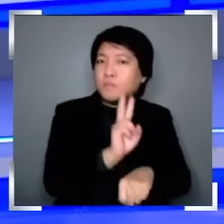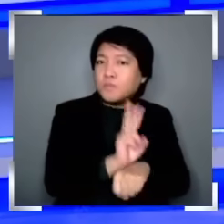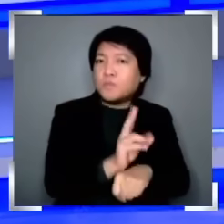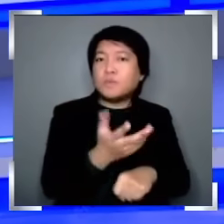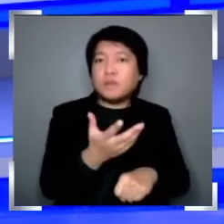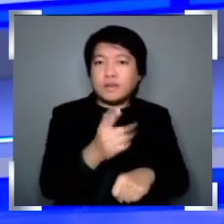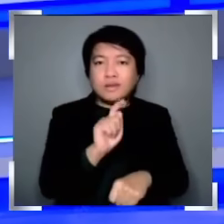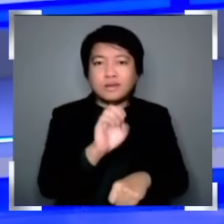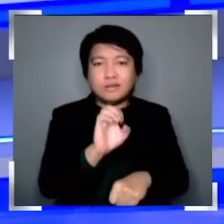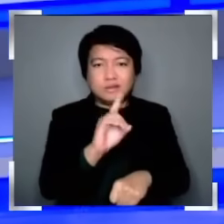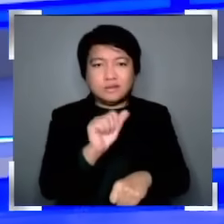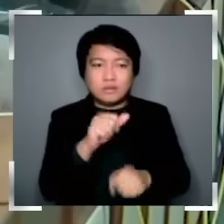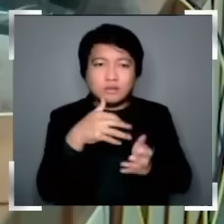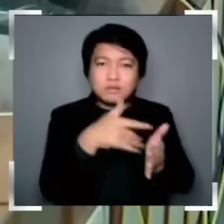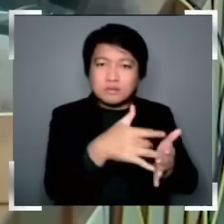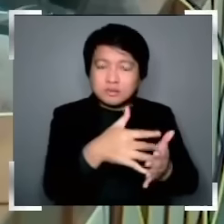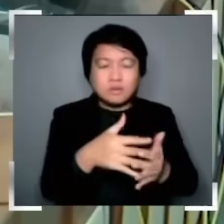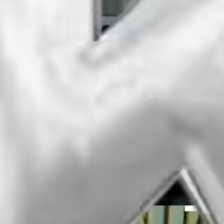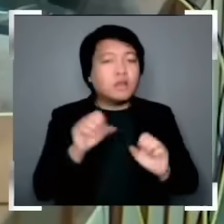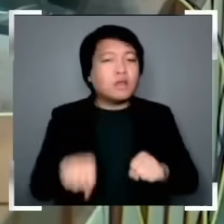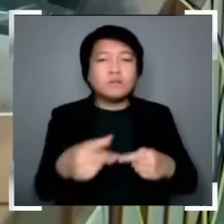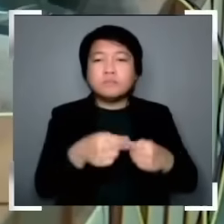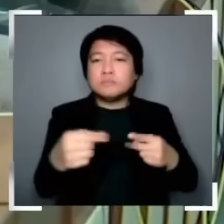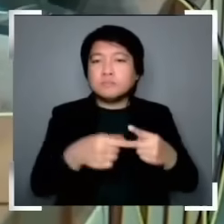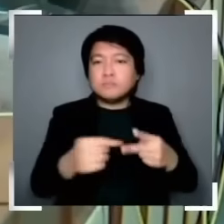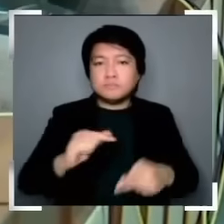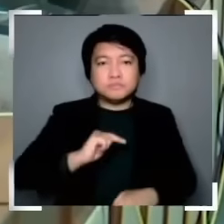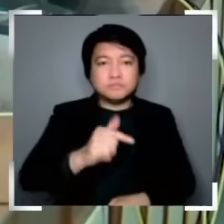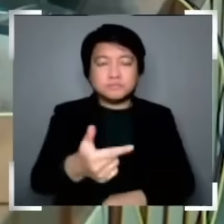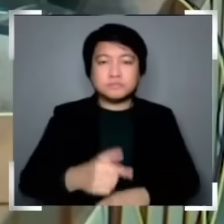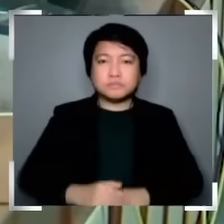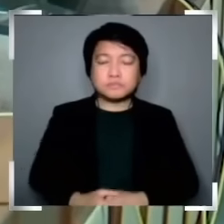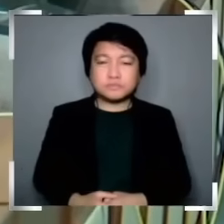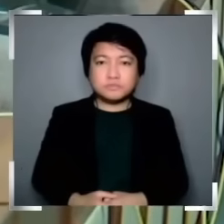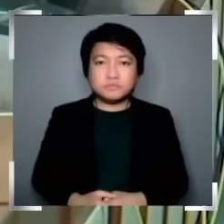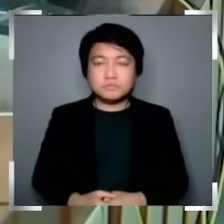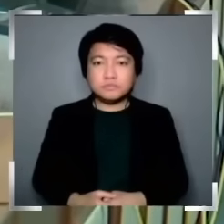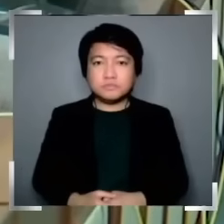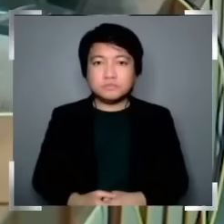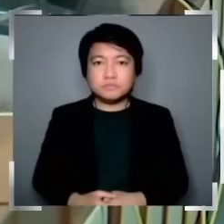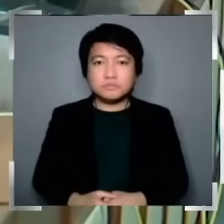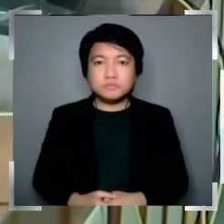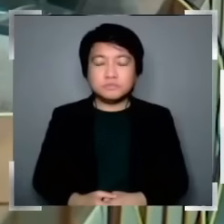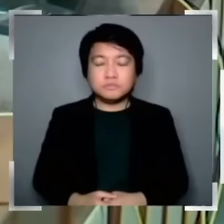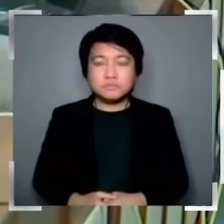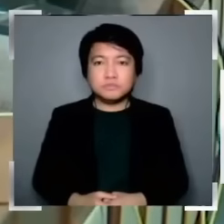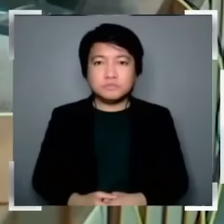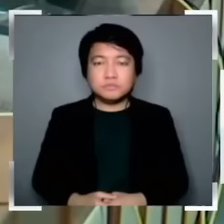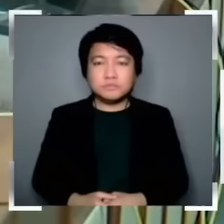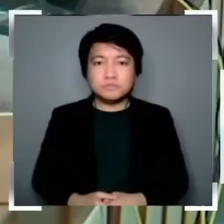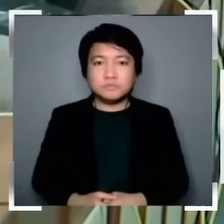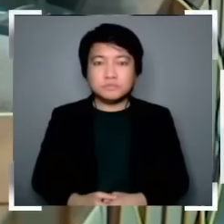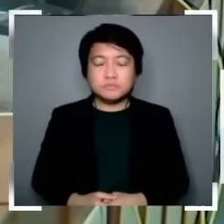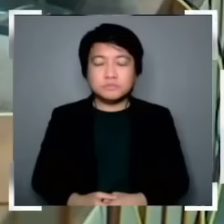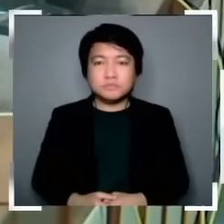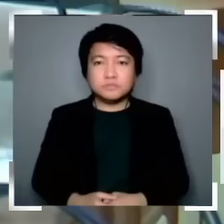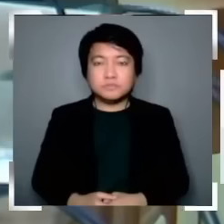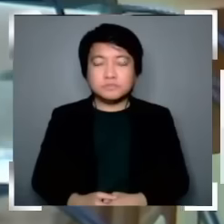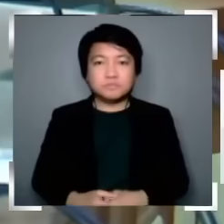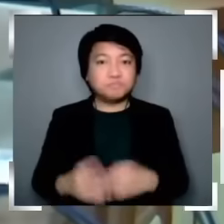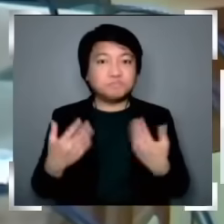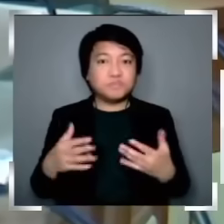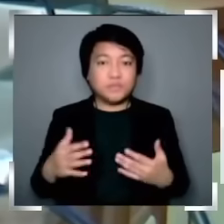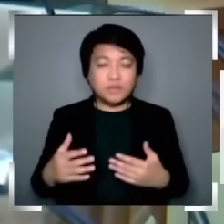Yan ang aking sinaksihan. Hearing no objection, the same is approved. Thank you. Pasado na sa House Committee